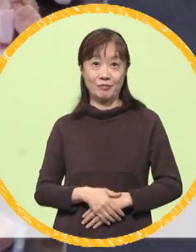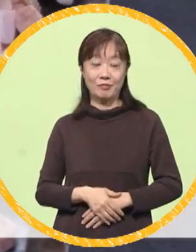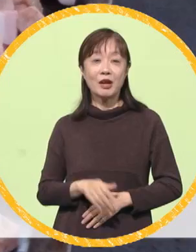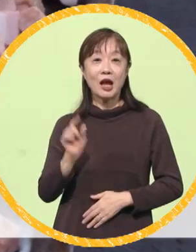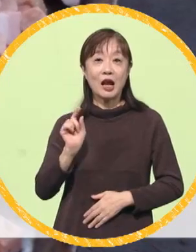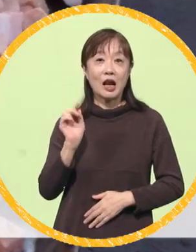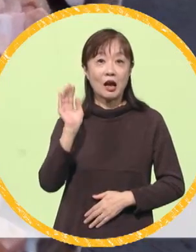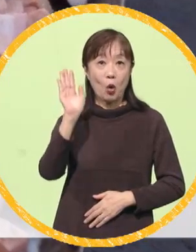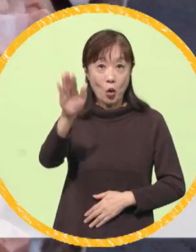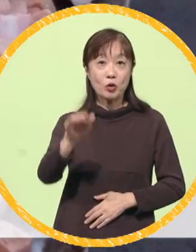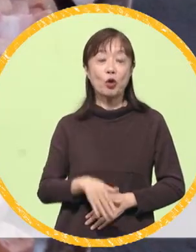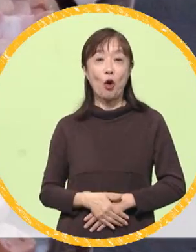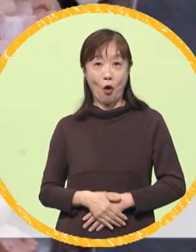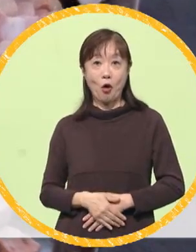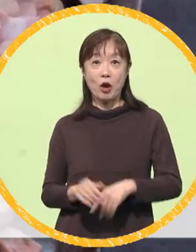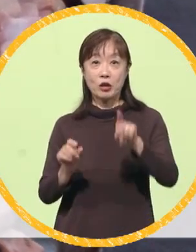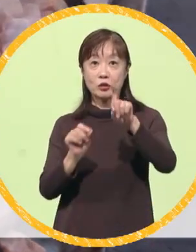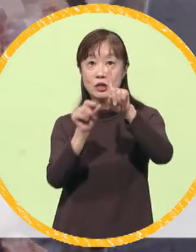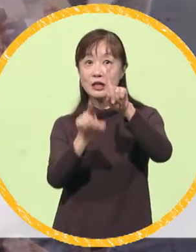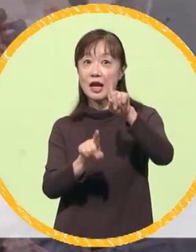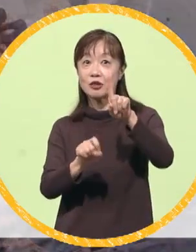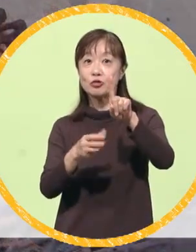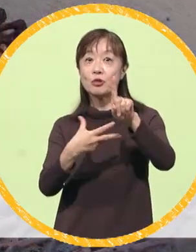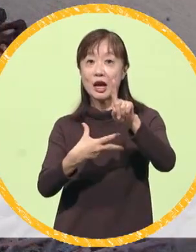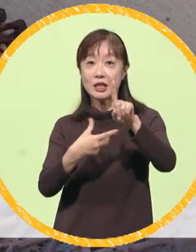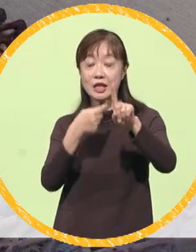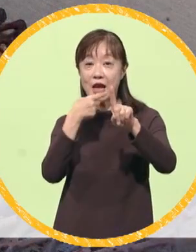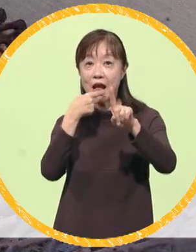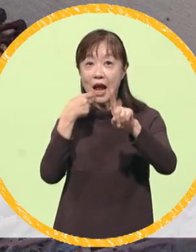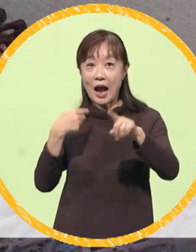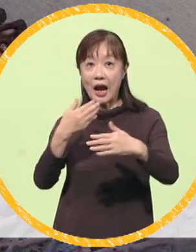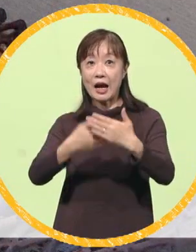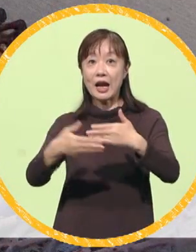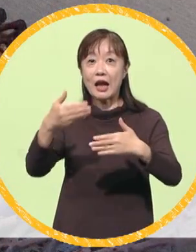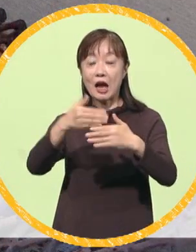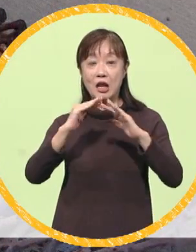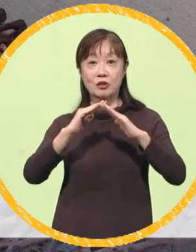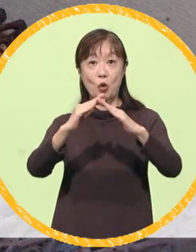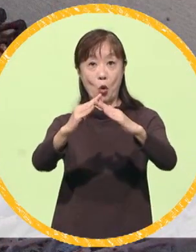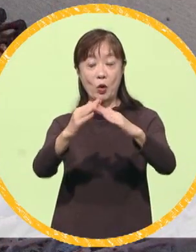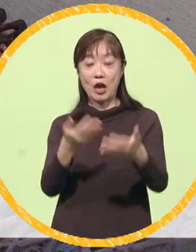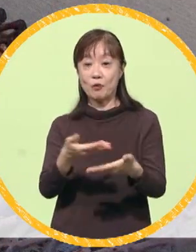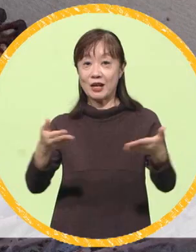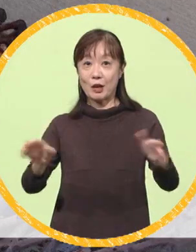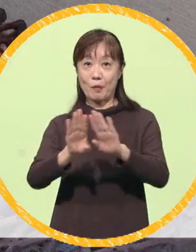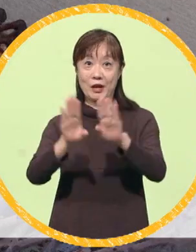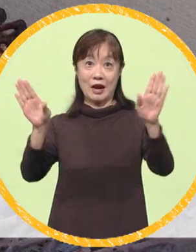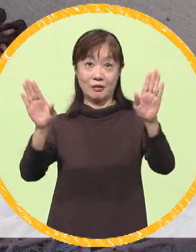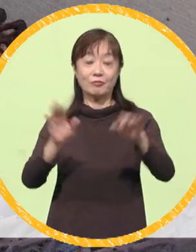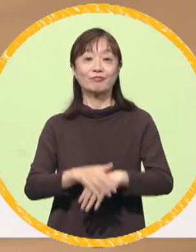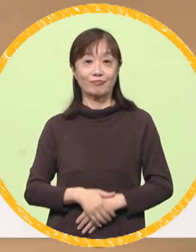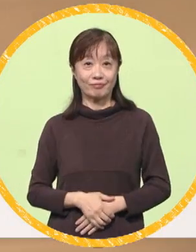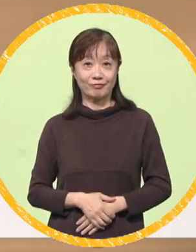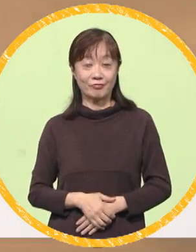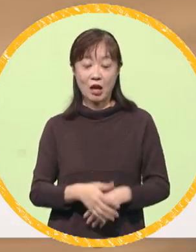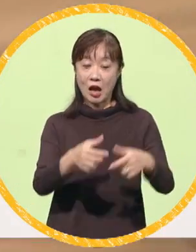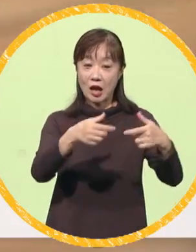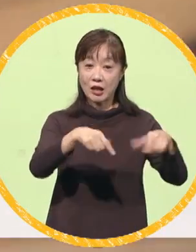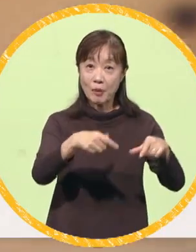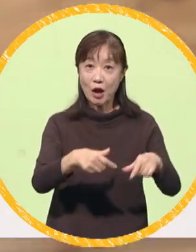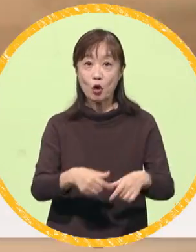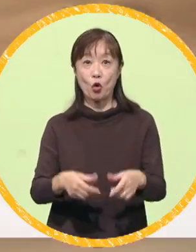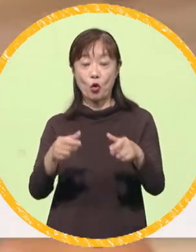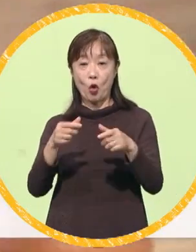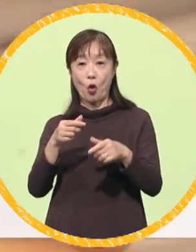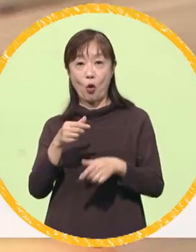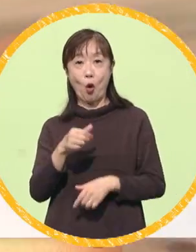レンガ倉庫で神奈川畜産フードコレクション2018が開催されます。井上エッグファームと相原高校の生徒さんたちも